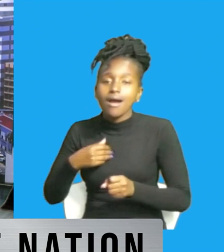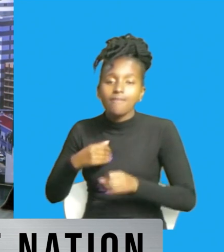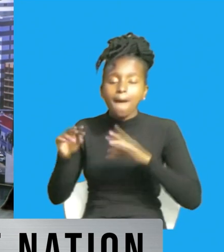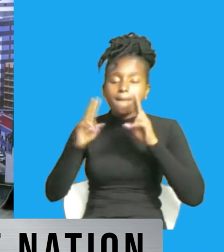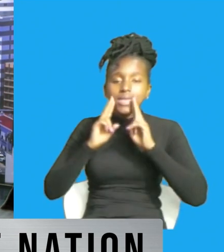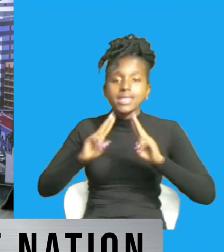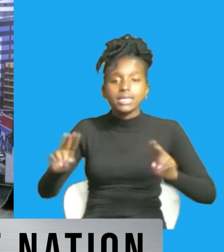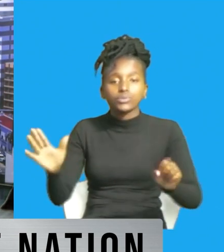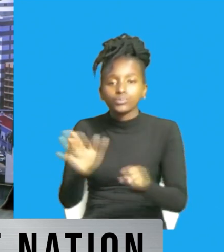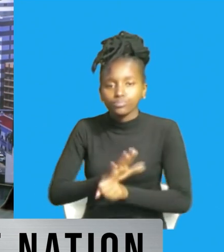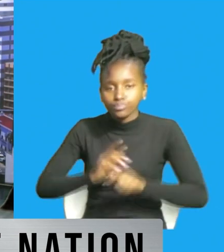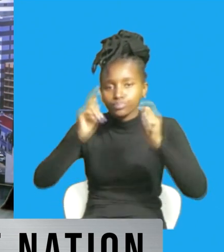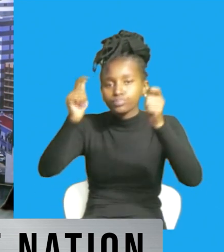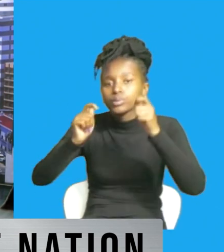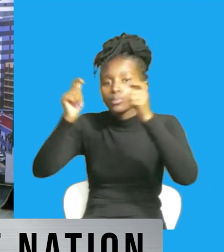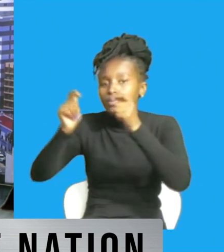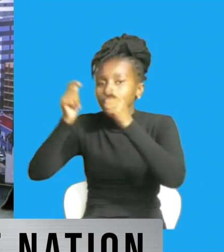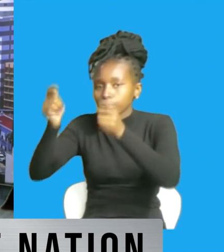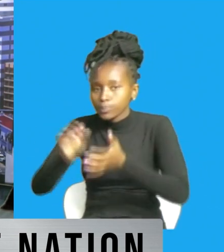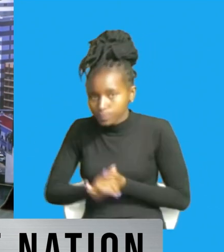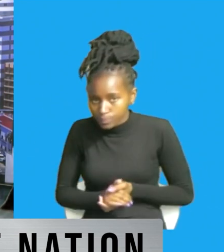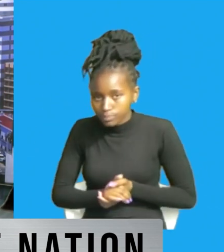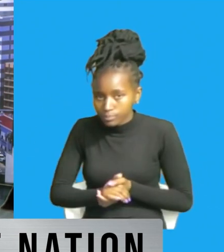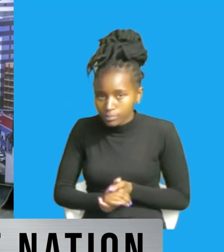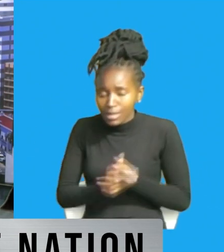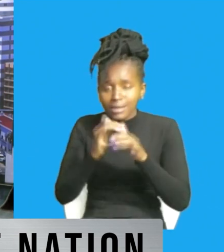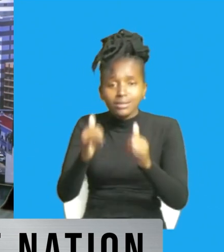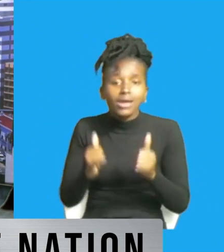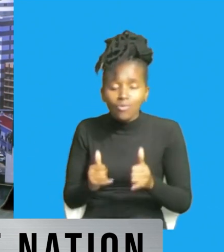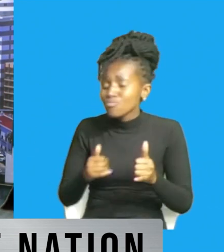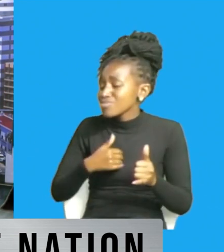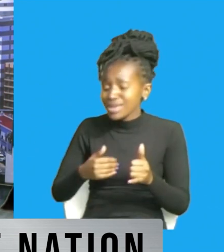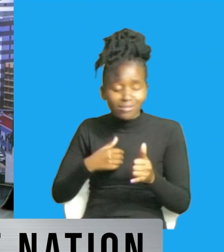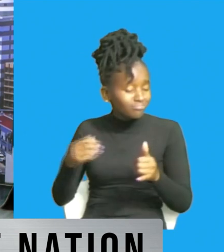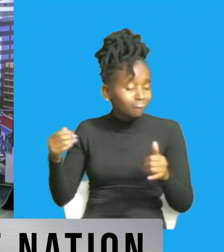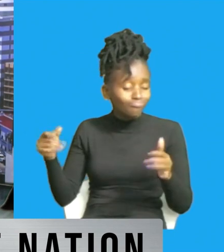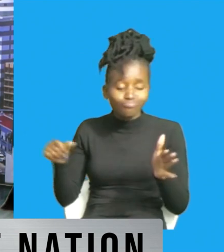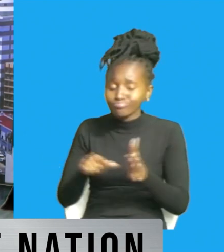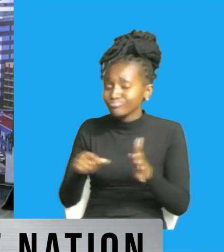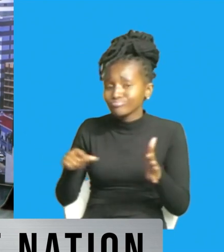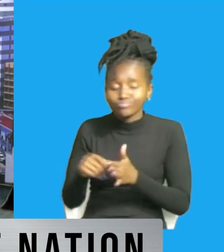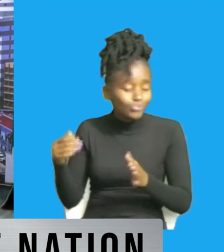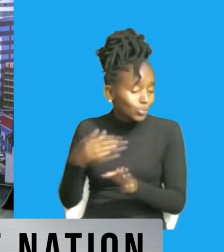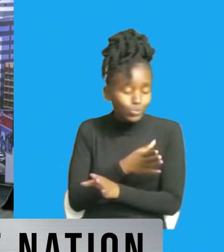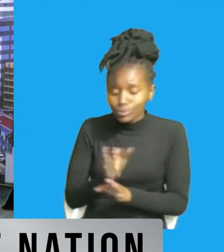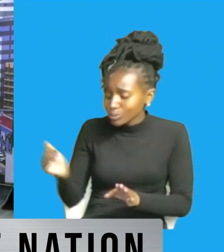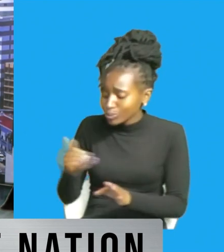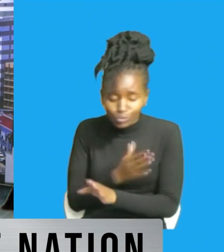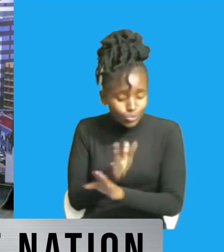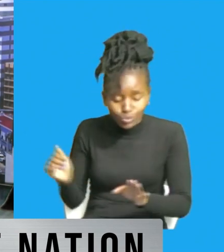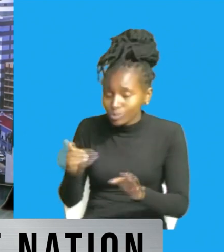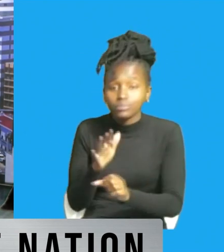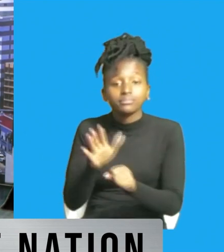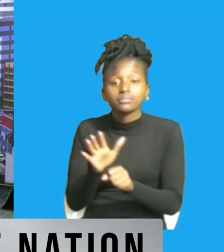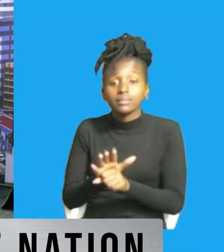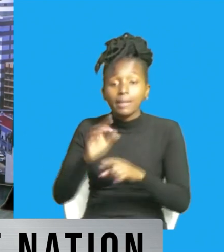So tunapelekana mbele nyuma, lakini ukweli ni kwamba lazima tufike mahali tuitikiane ya kwamba sisi wote